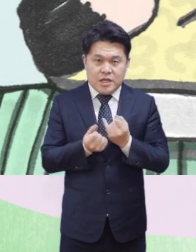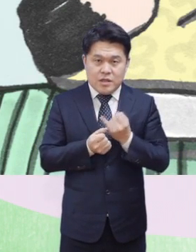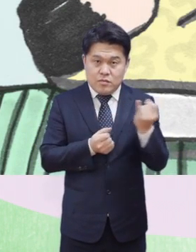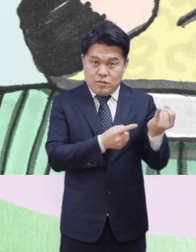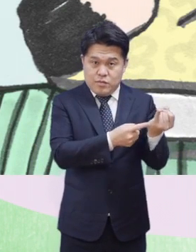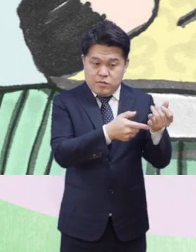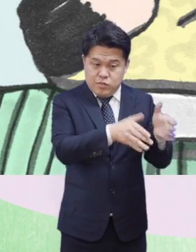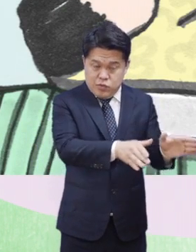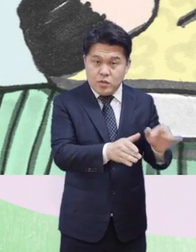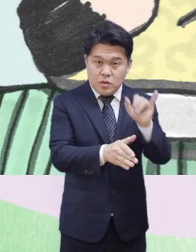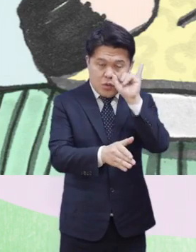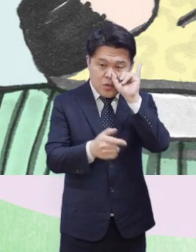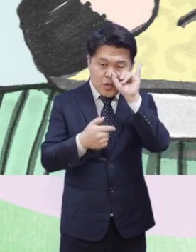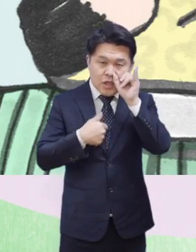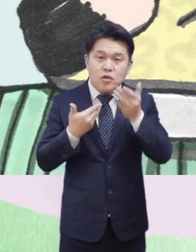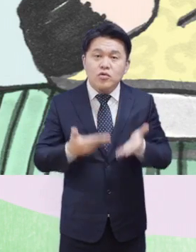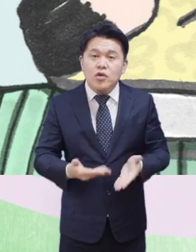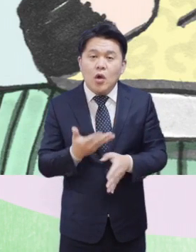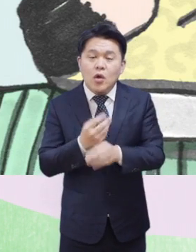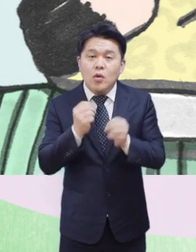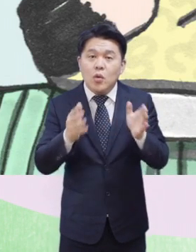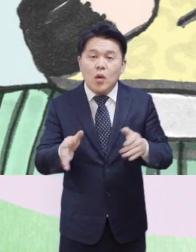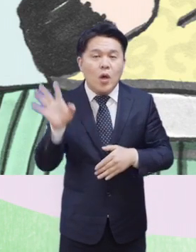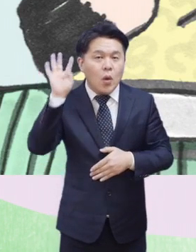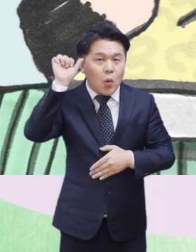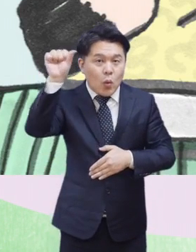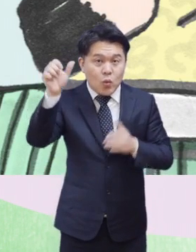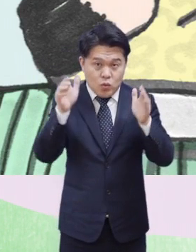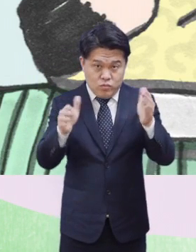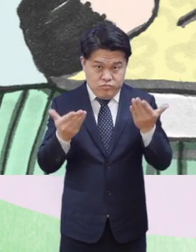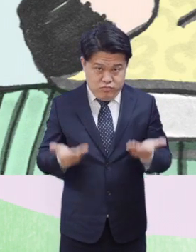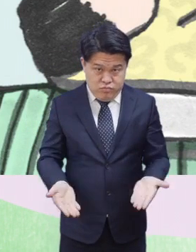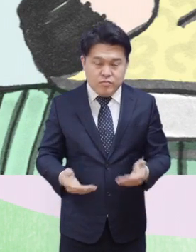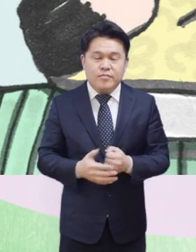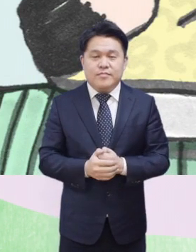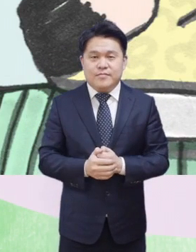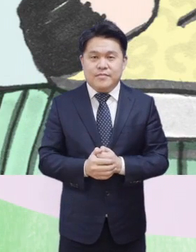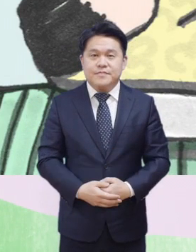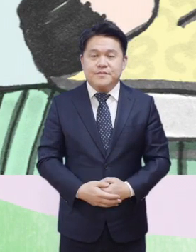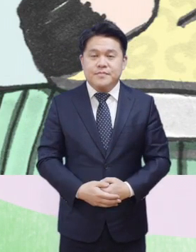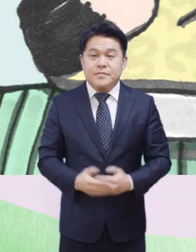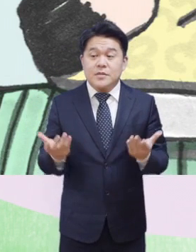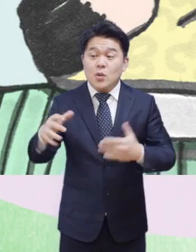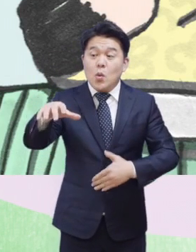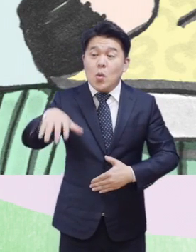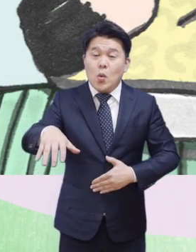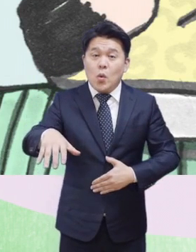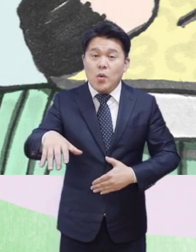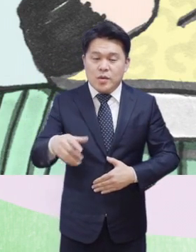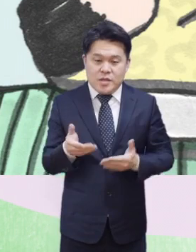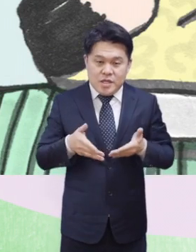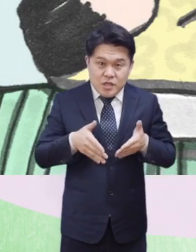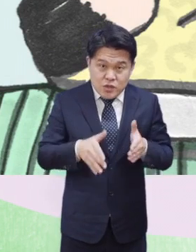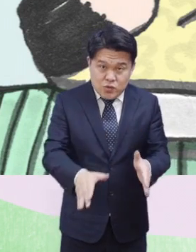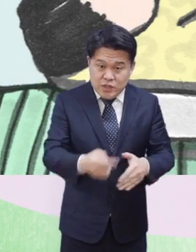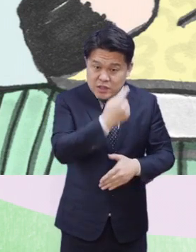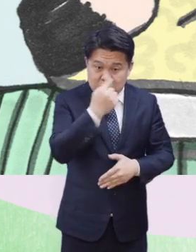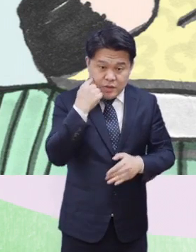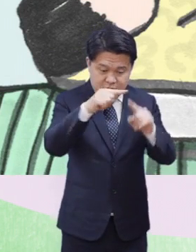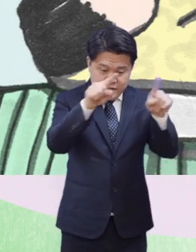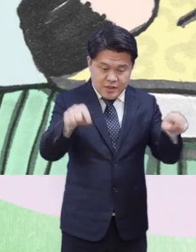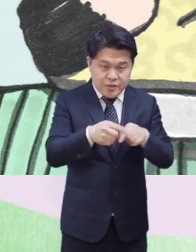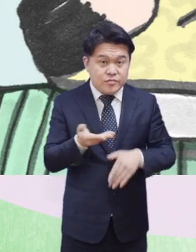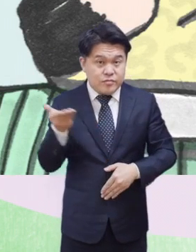배우자가 아이를 낳을 경우 특별 휴가는 5일입니다. 일하는 곳에 출생 증명서를 내야 합니다.